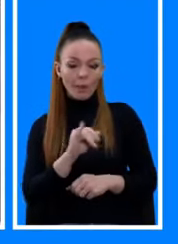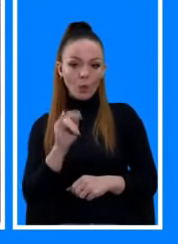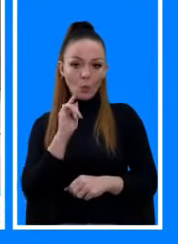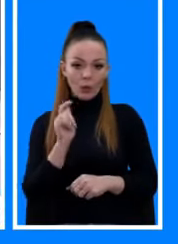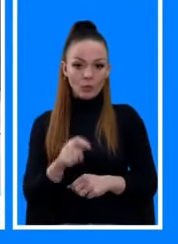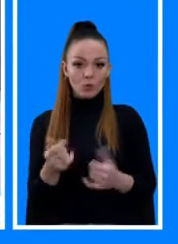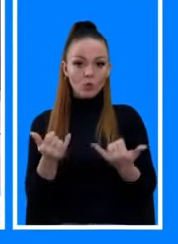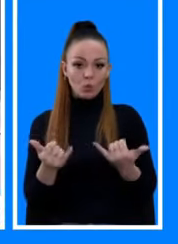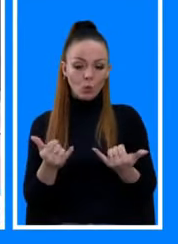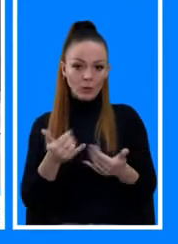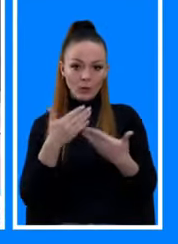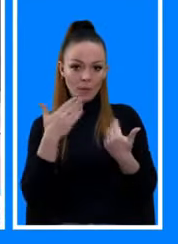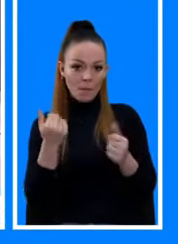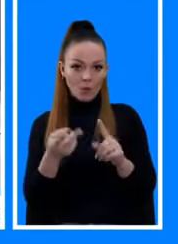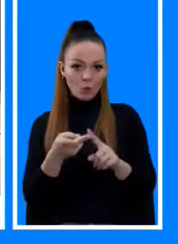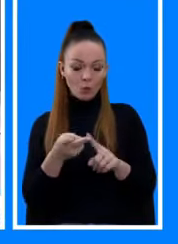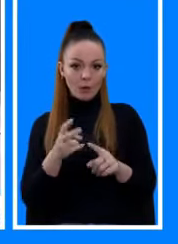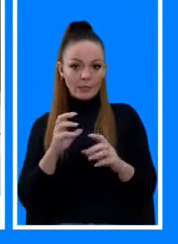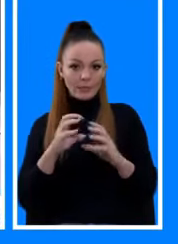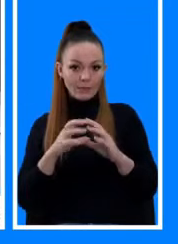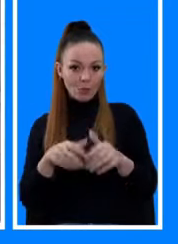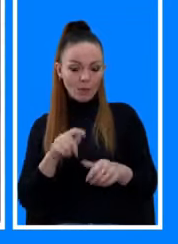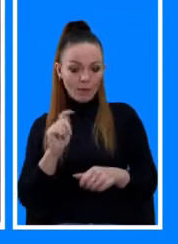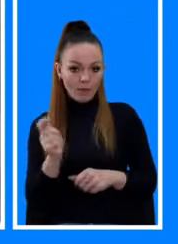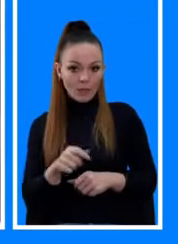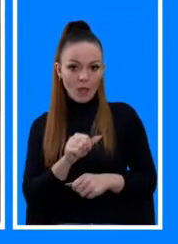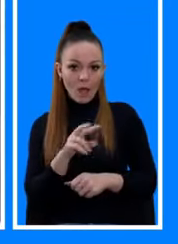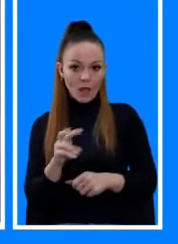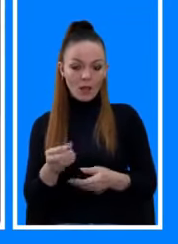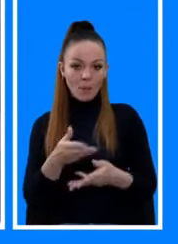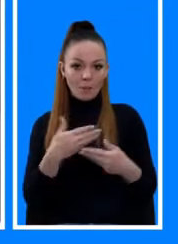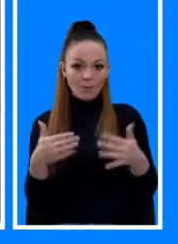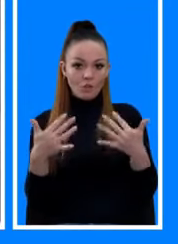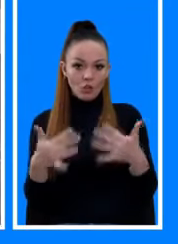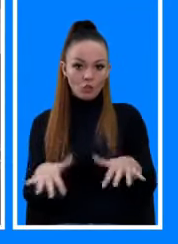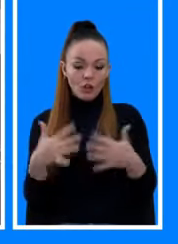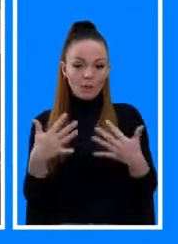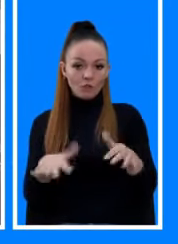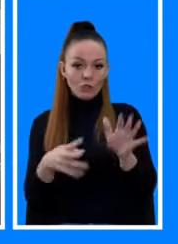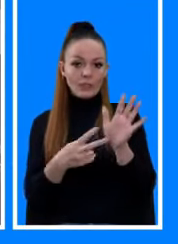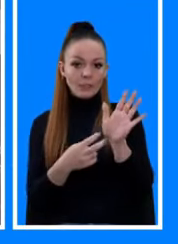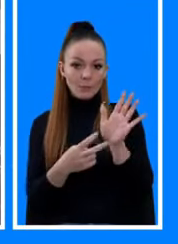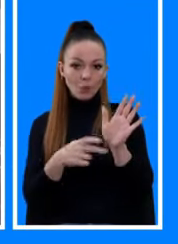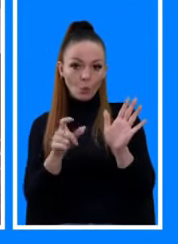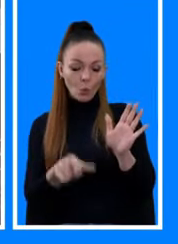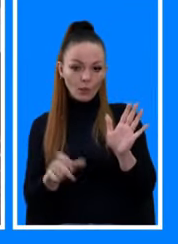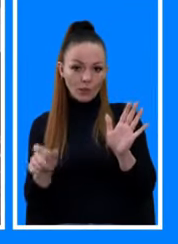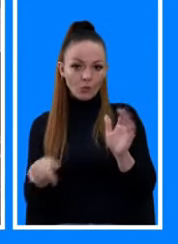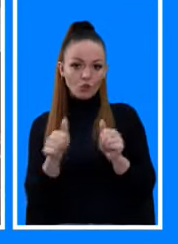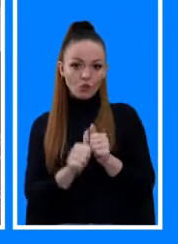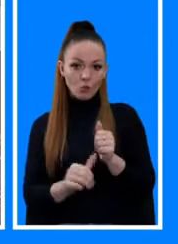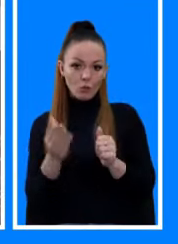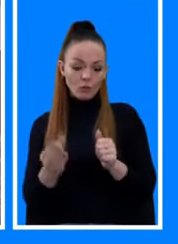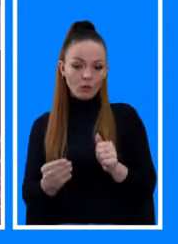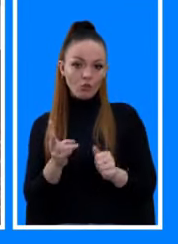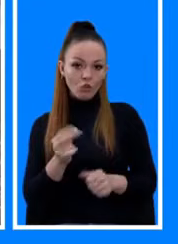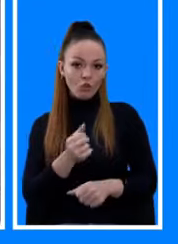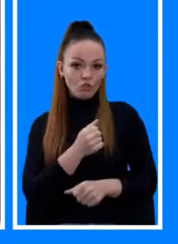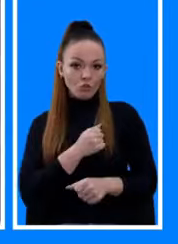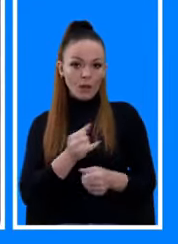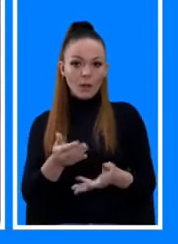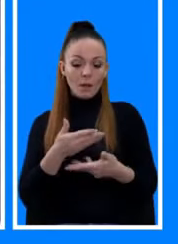Сьогодні немає Другої світової війни, але ми втрачаємо вже 700 людей щодня. На жаль, і тут ми повинні